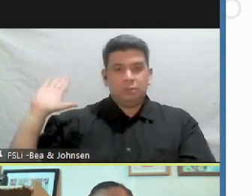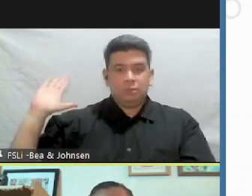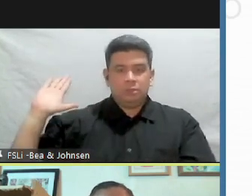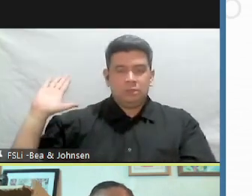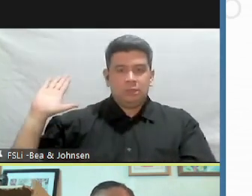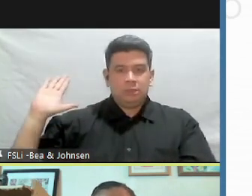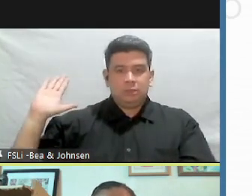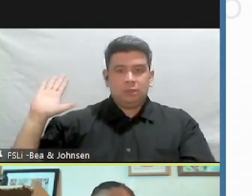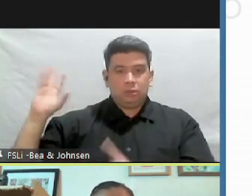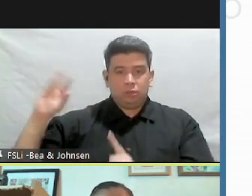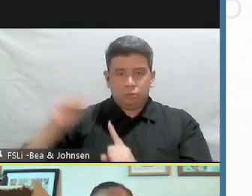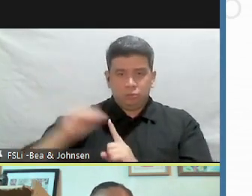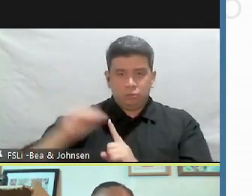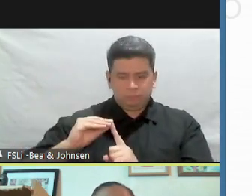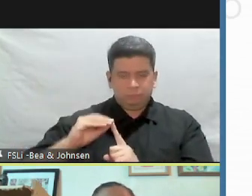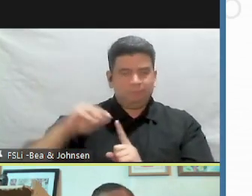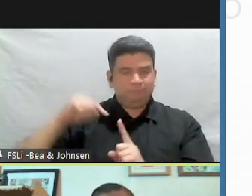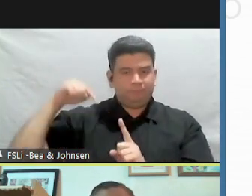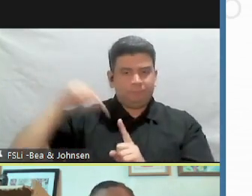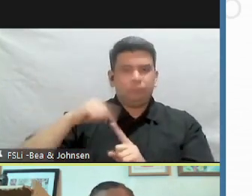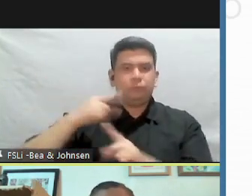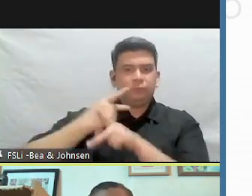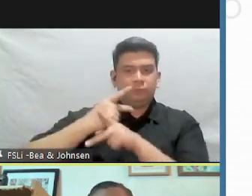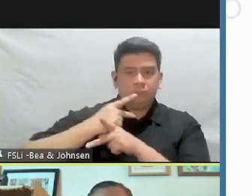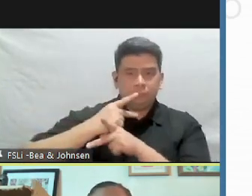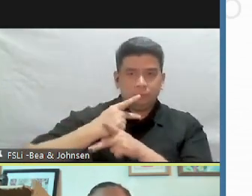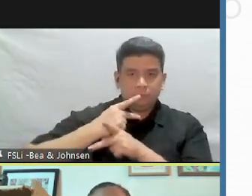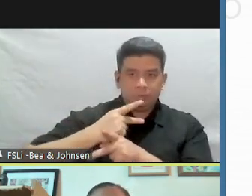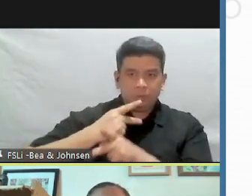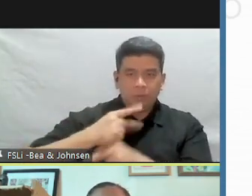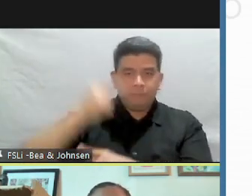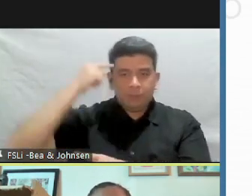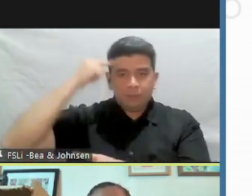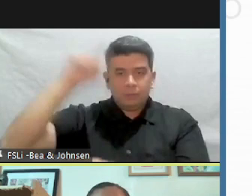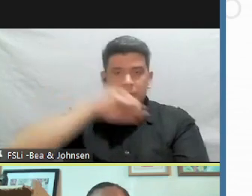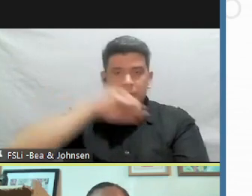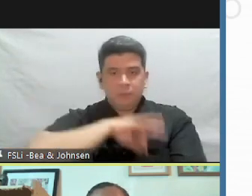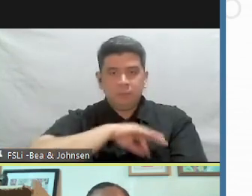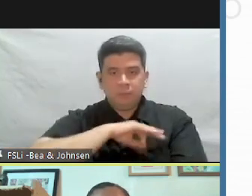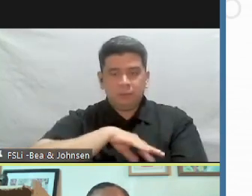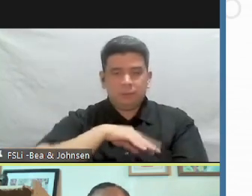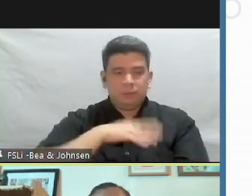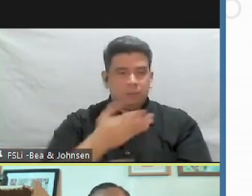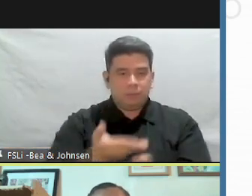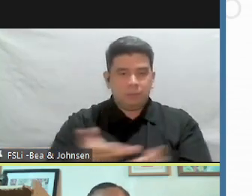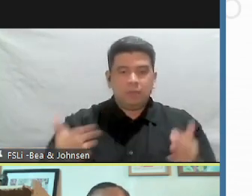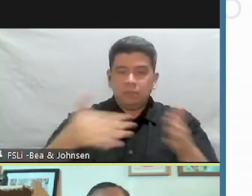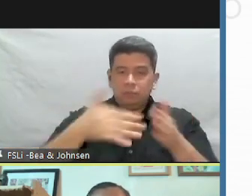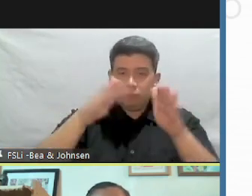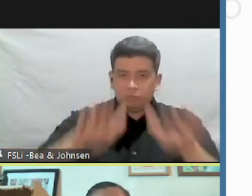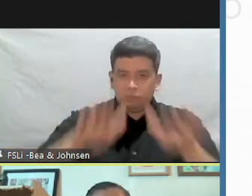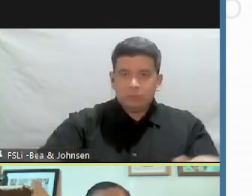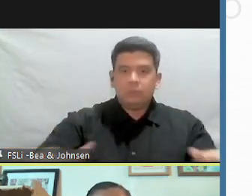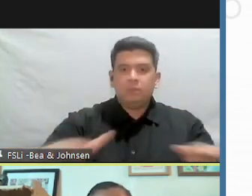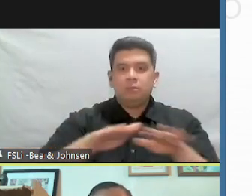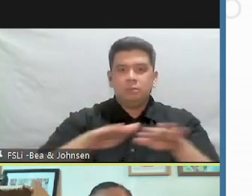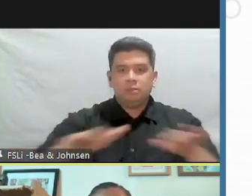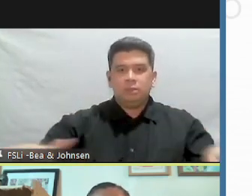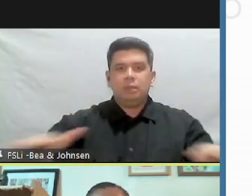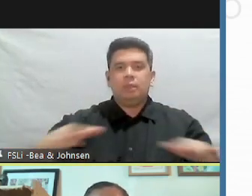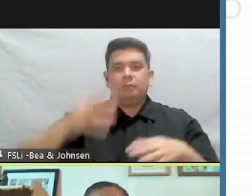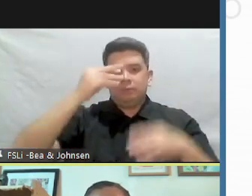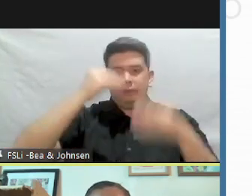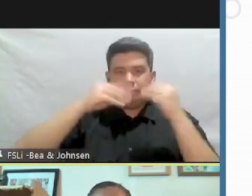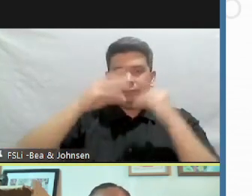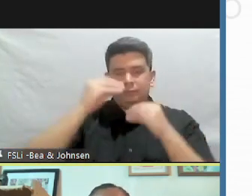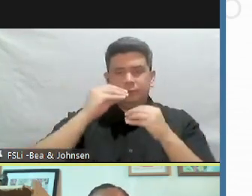yung cultural heritage at sa kapakanan ng pagkatuto ng mga mag-aaral. So,